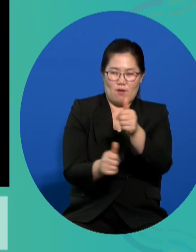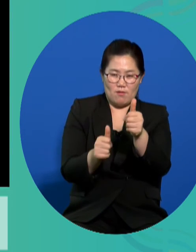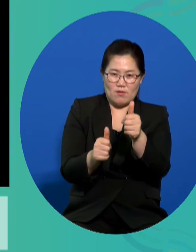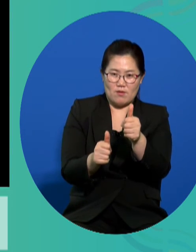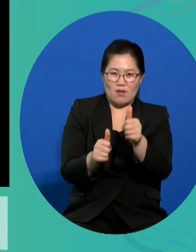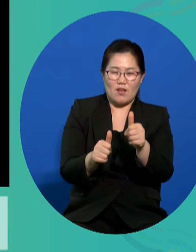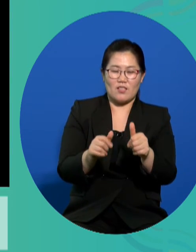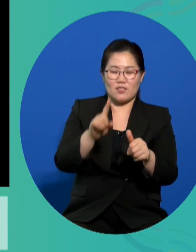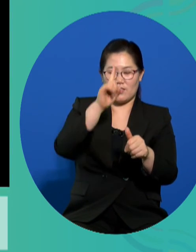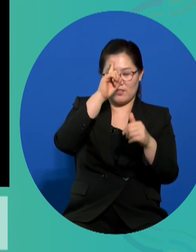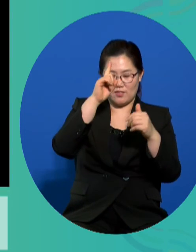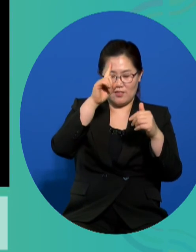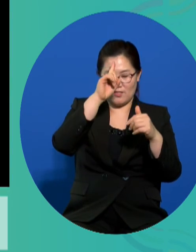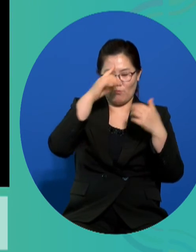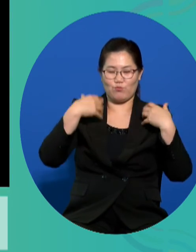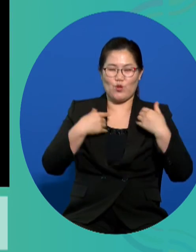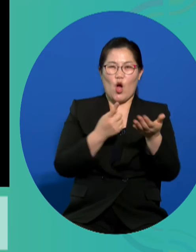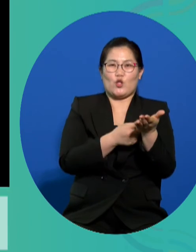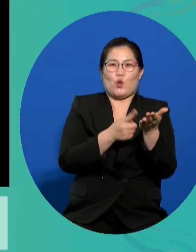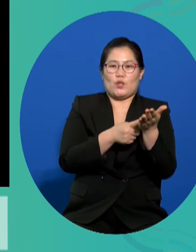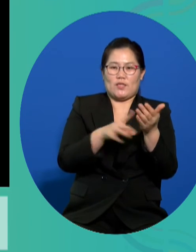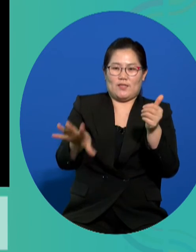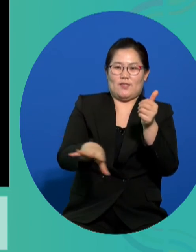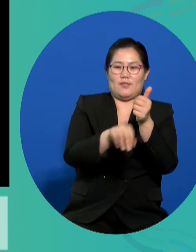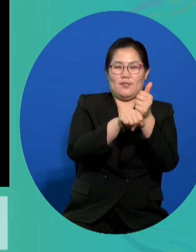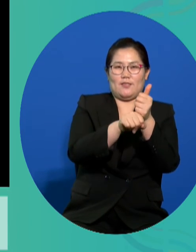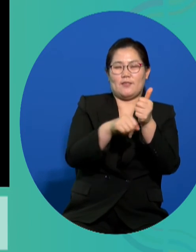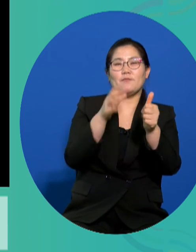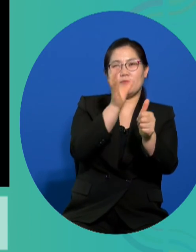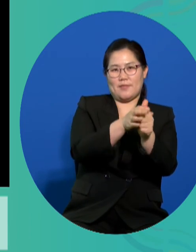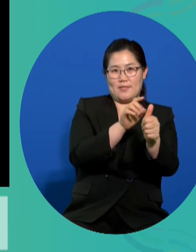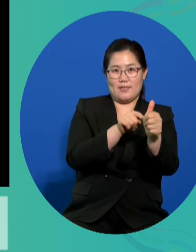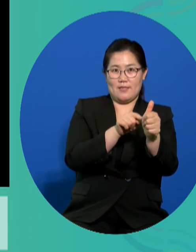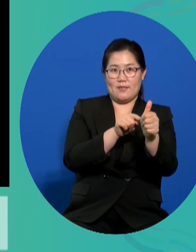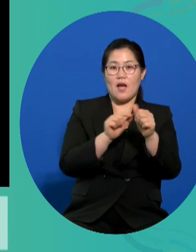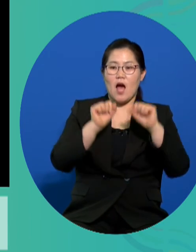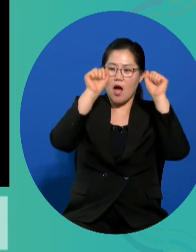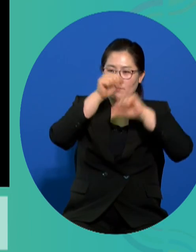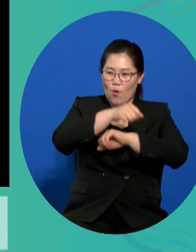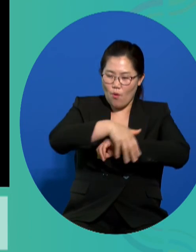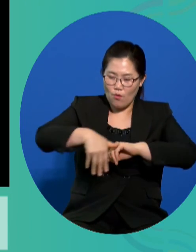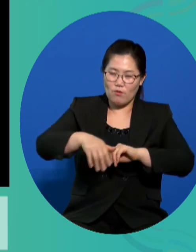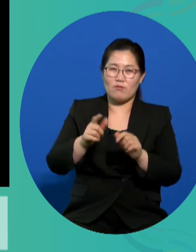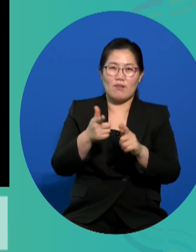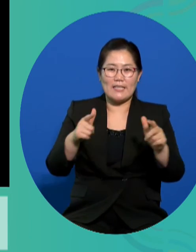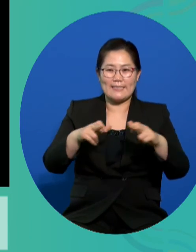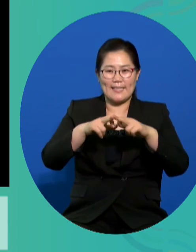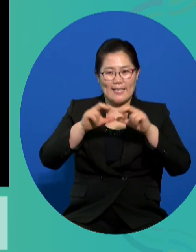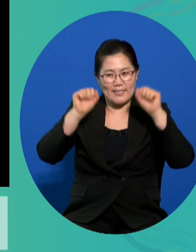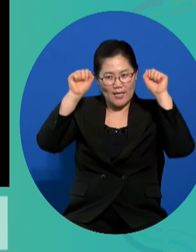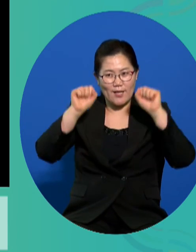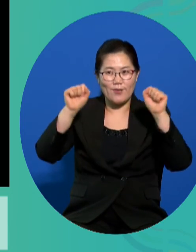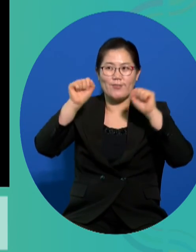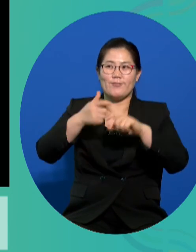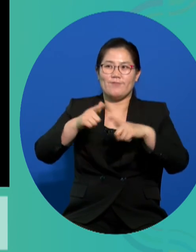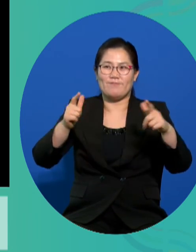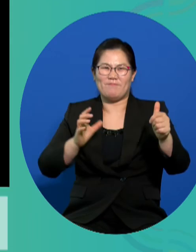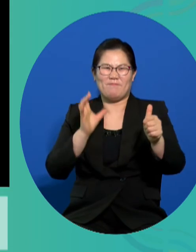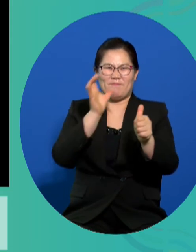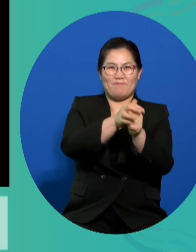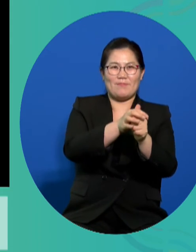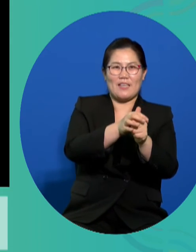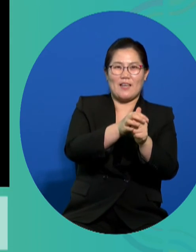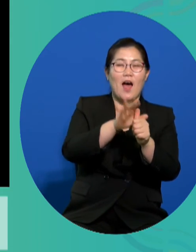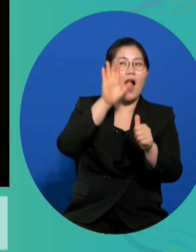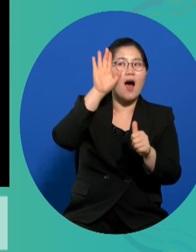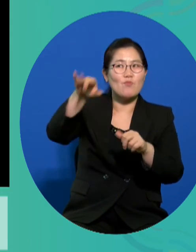국무총리가 직접 회의를 주재해서 모든 스포츠, 패럴림픽도 마찬가지고 장애인 체육도 마찬가지고 거기에 대해서